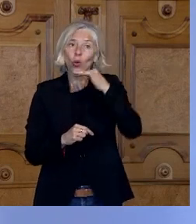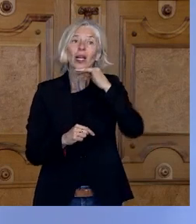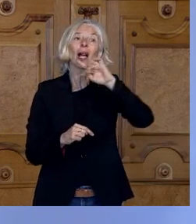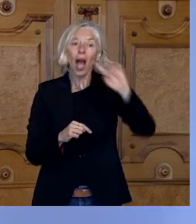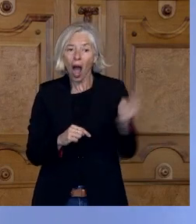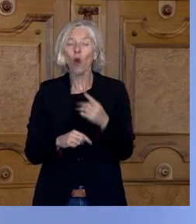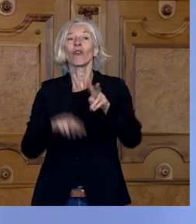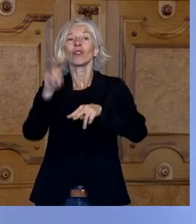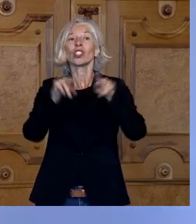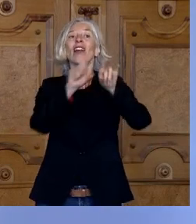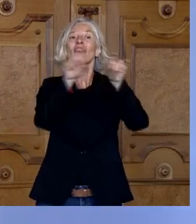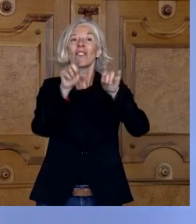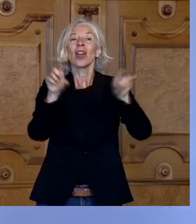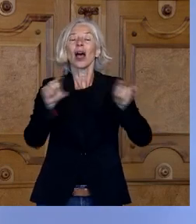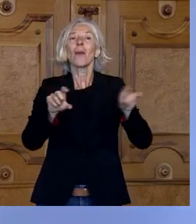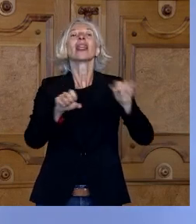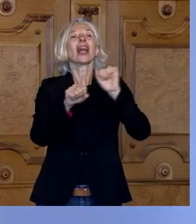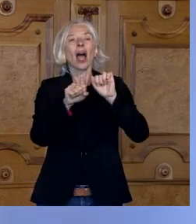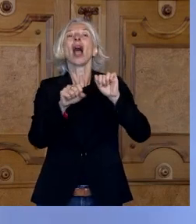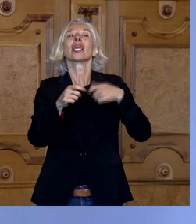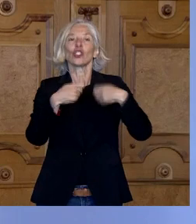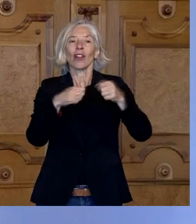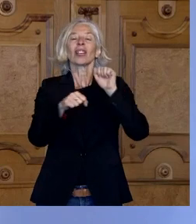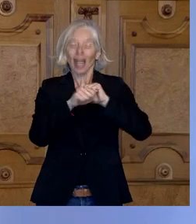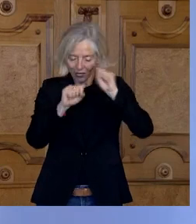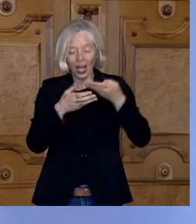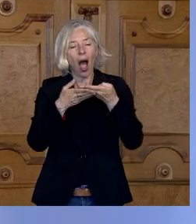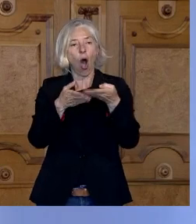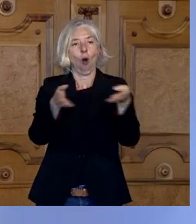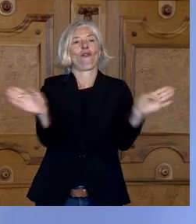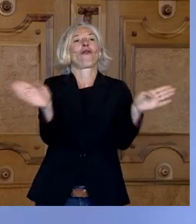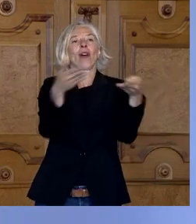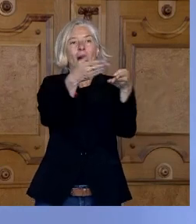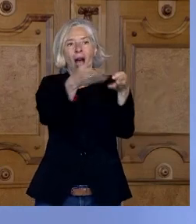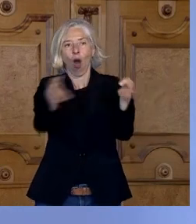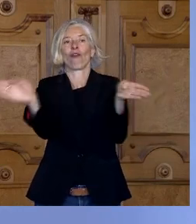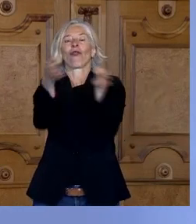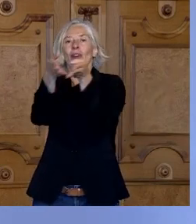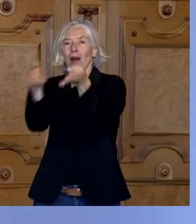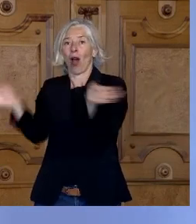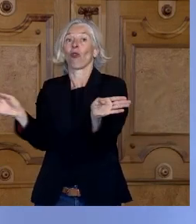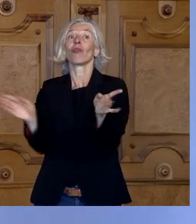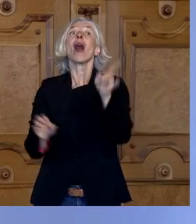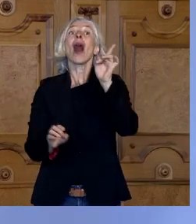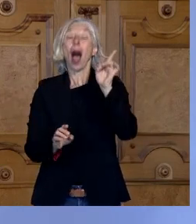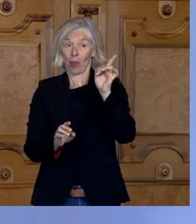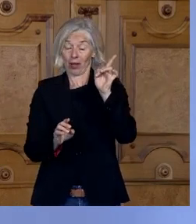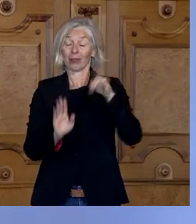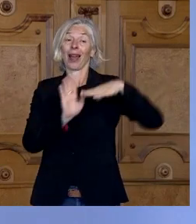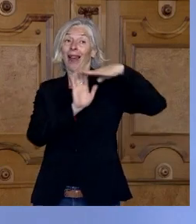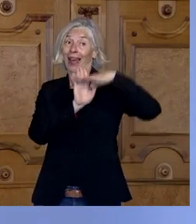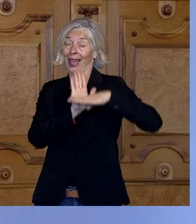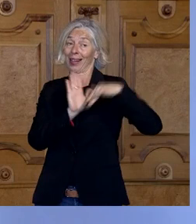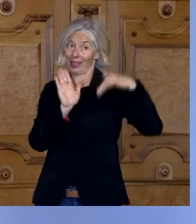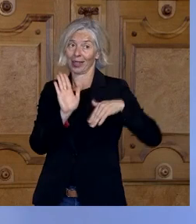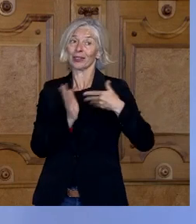und Dienstleistungsbetriebe ihre Pforten wieder aufmachen dürfen, allerdings eben auch unter Auflagen. Das bedeutet,